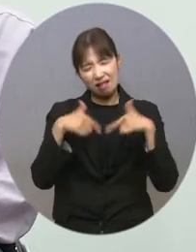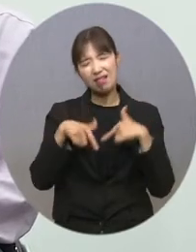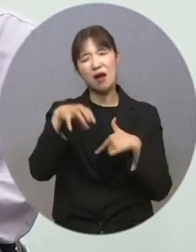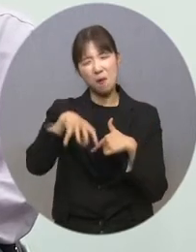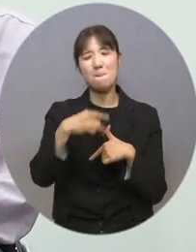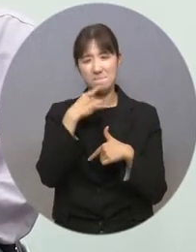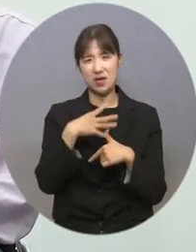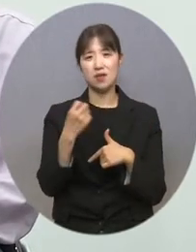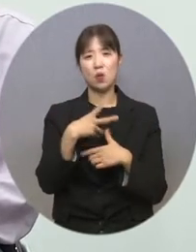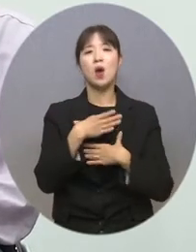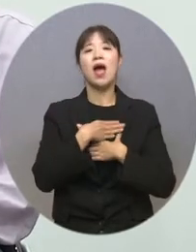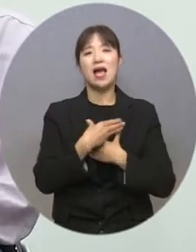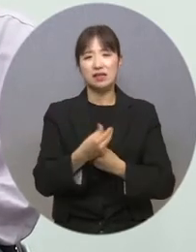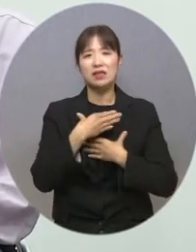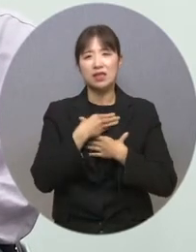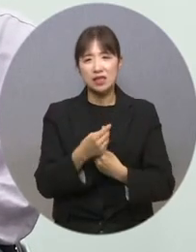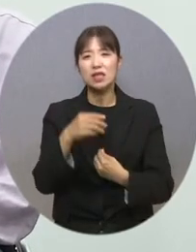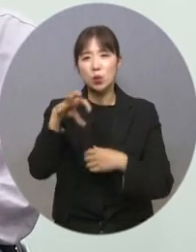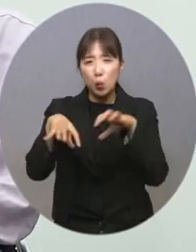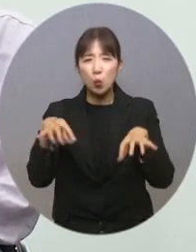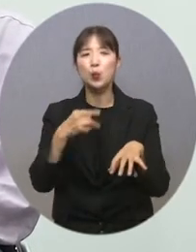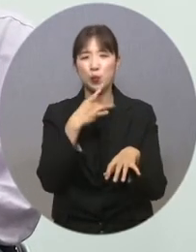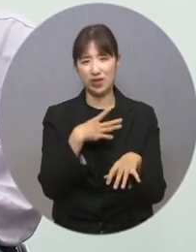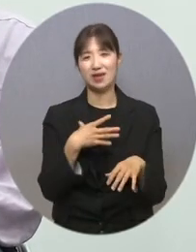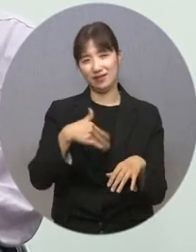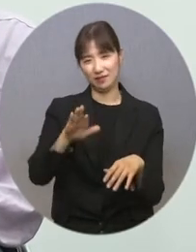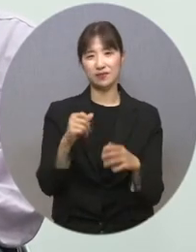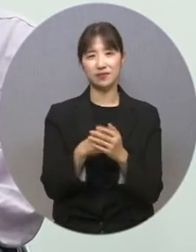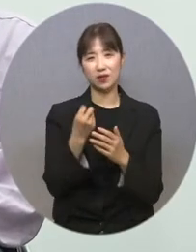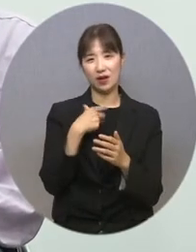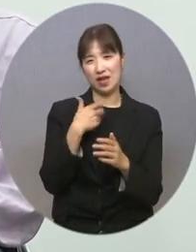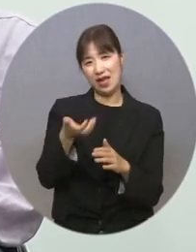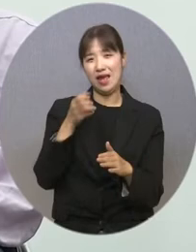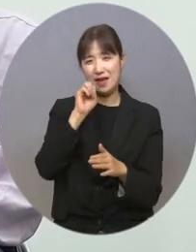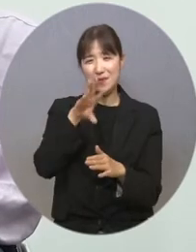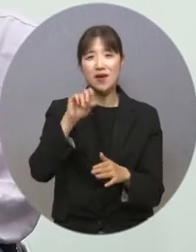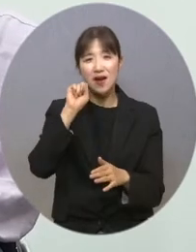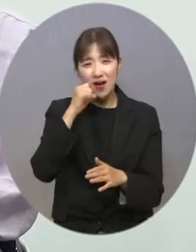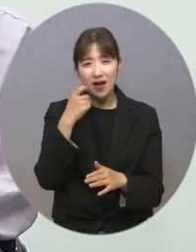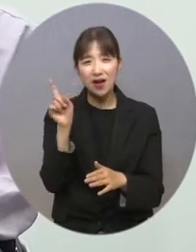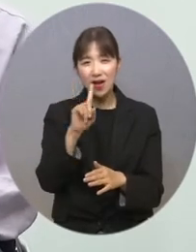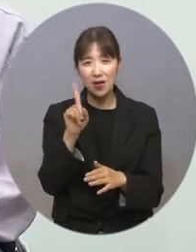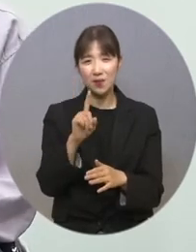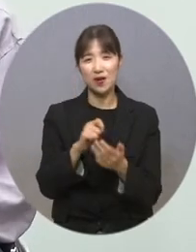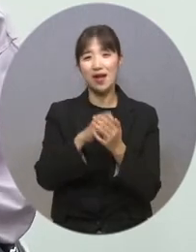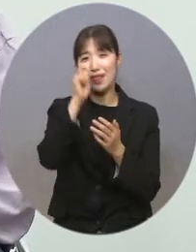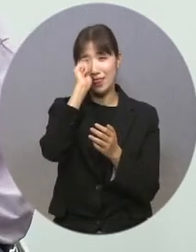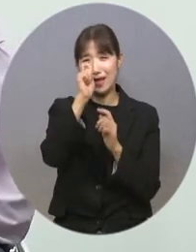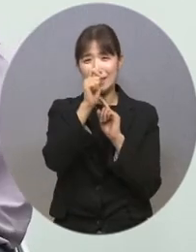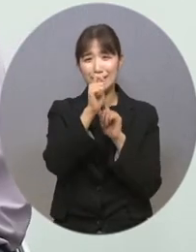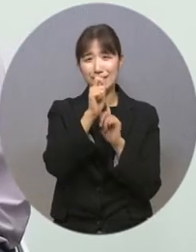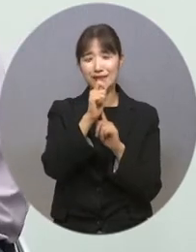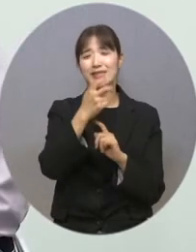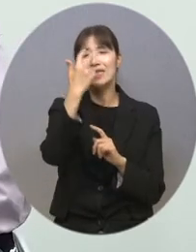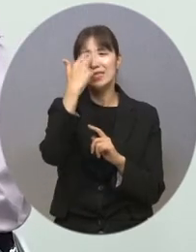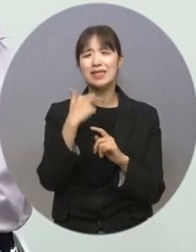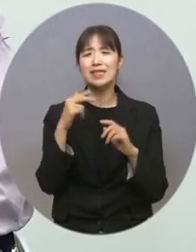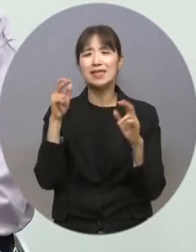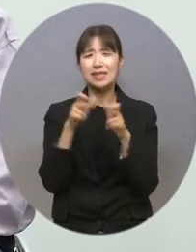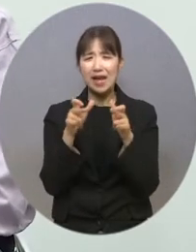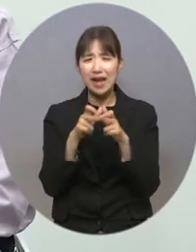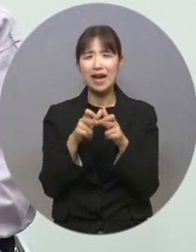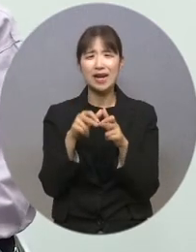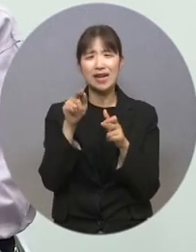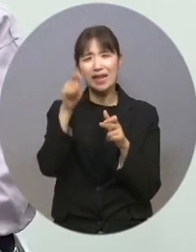안전한 걸 께서 추구하게 되는 것 같아요 그리고 앞에서 되니깐 말씀을 드렸는데 택시도 2 시각장애인이 나고 이제